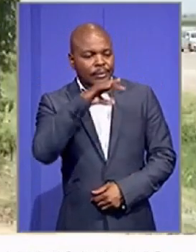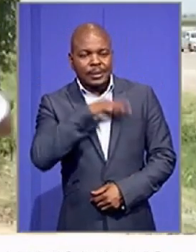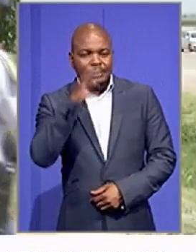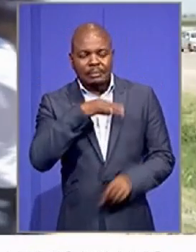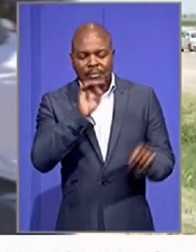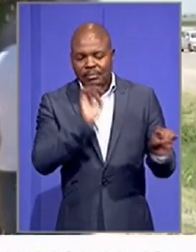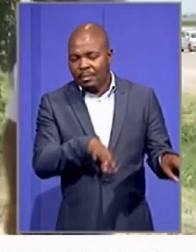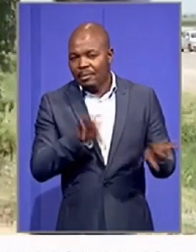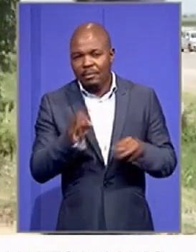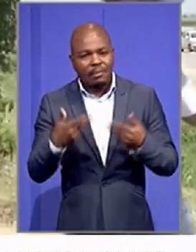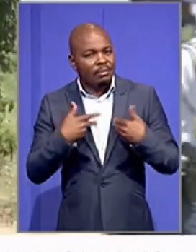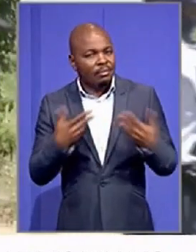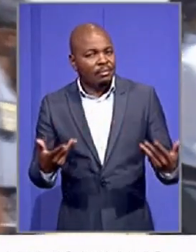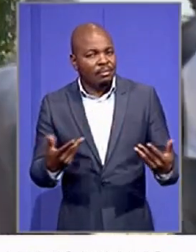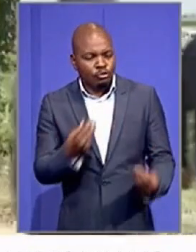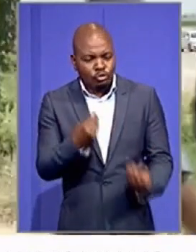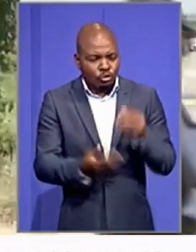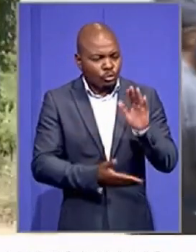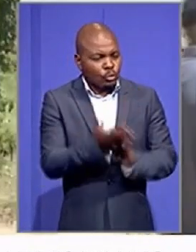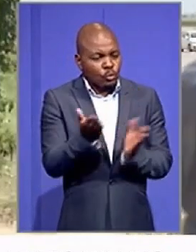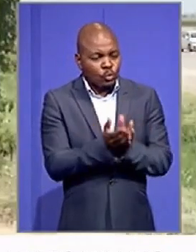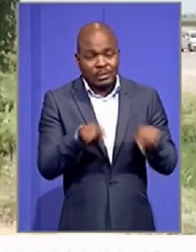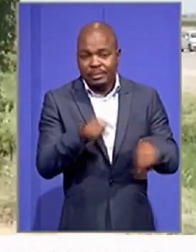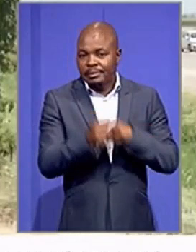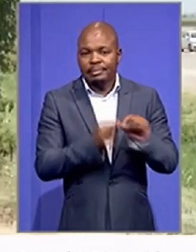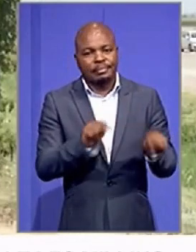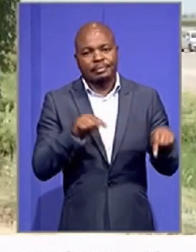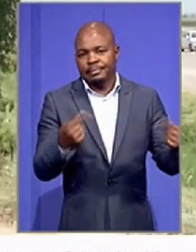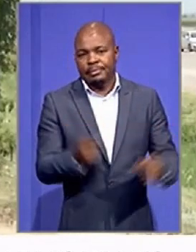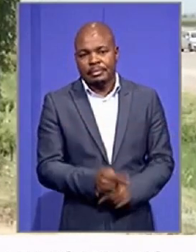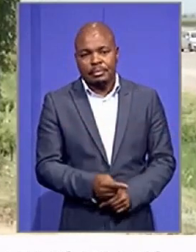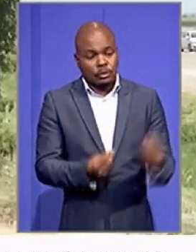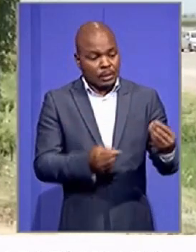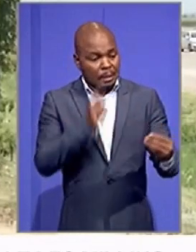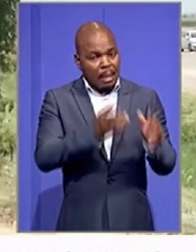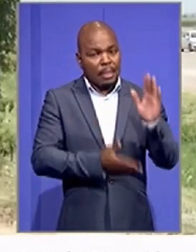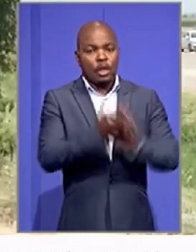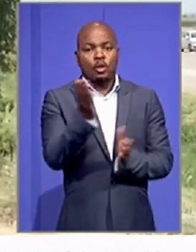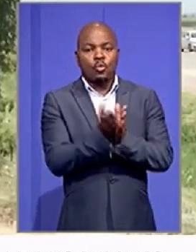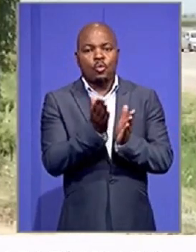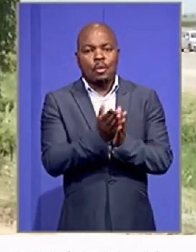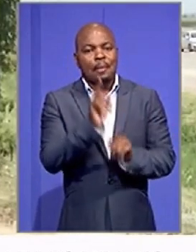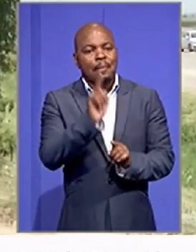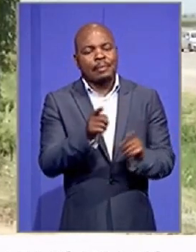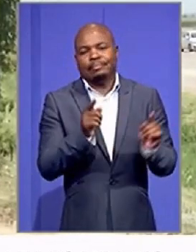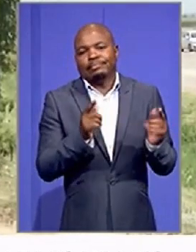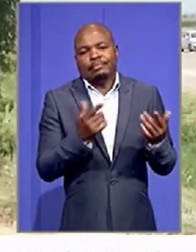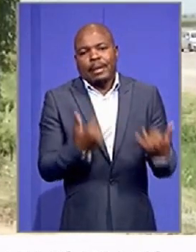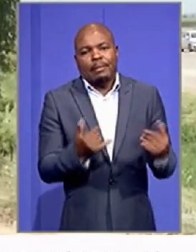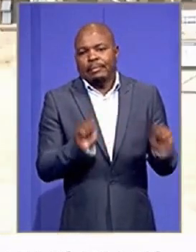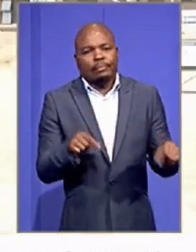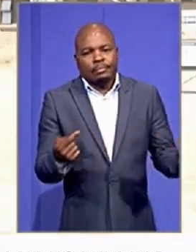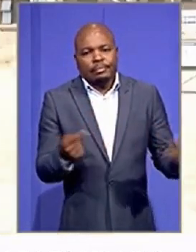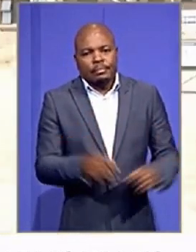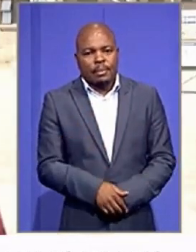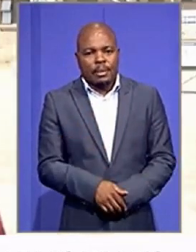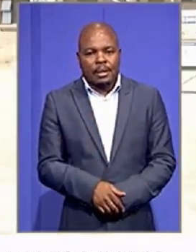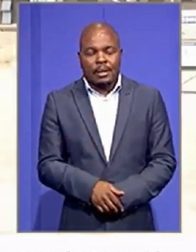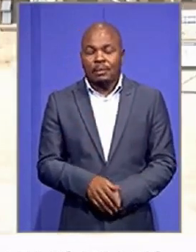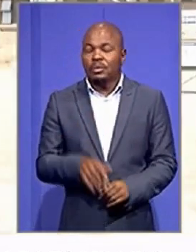safara bana ba kgona lo ya sekolong selemo sena ke na le ngwana o tlameileng go ile sekolong ha kgona ya sekolong ka lebaka la baneng ha ona letho le kenang ka gala ntse le